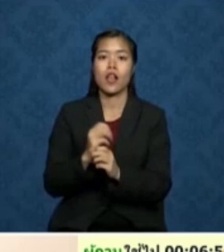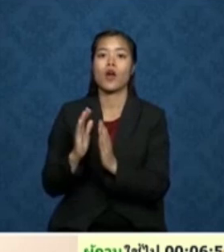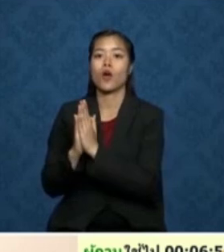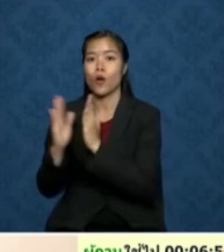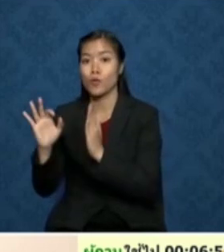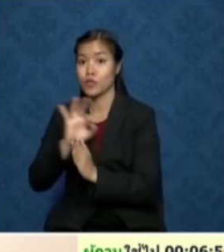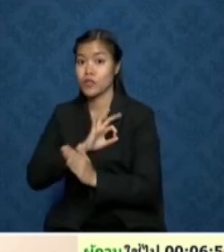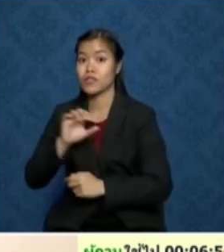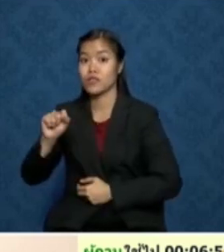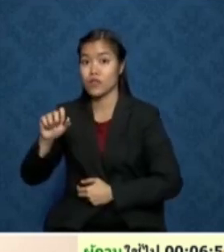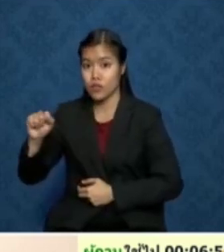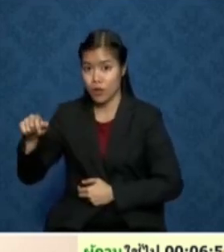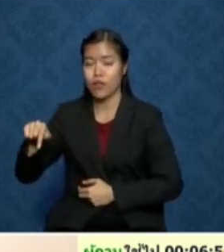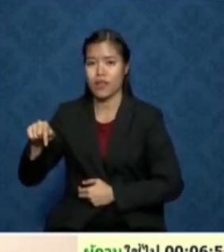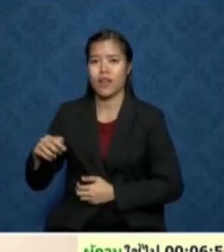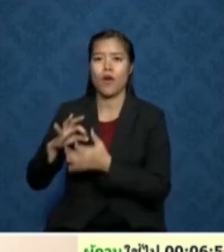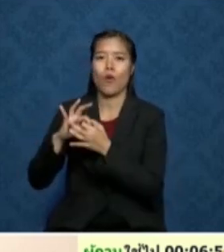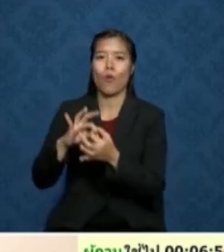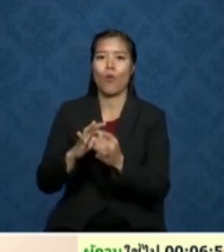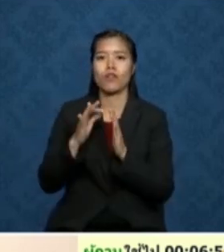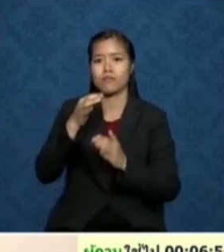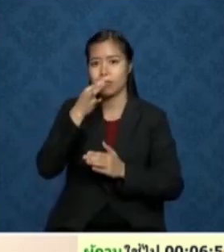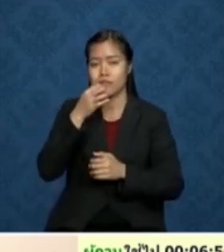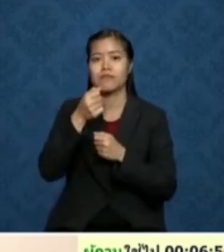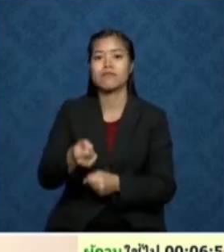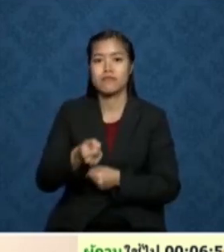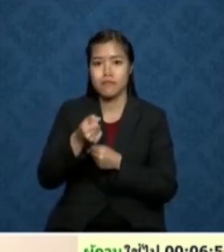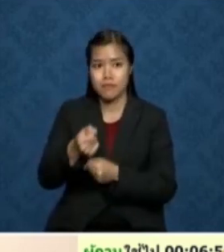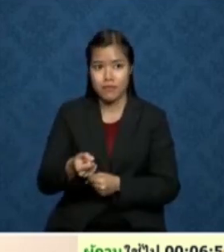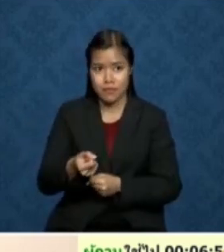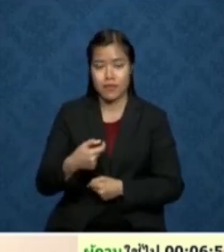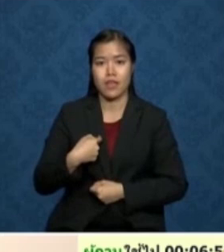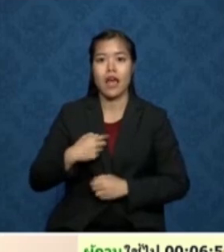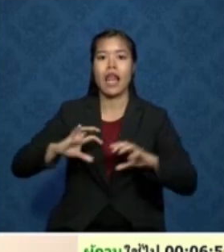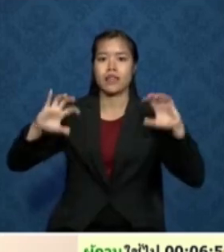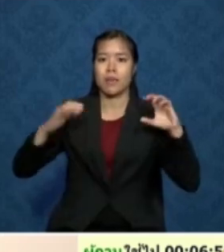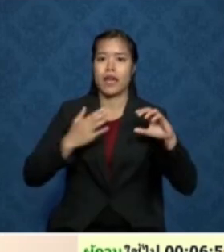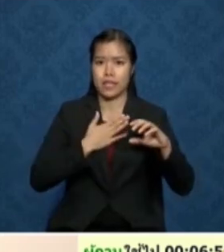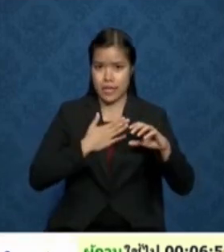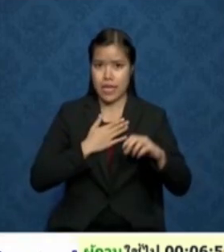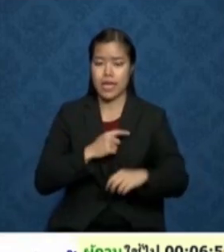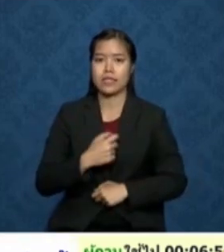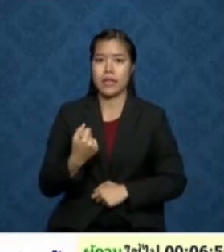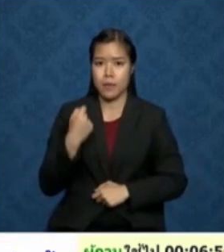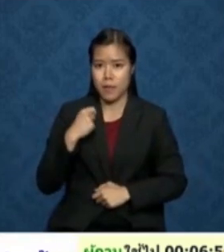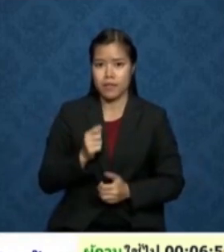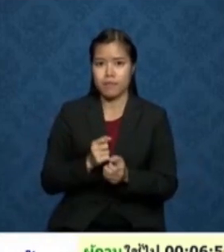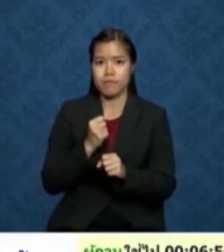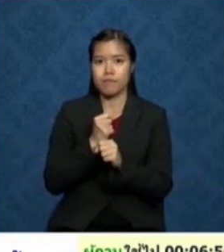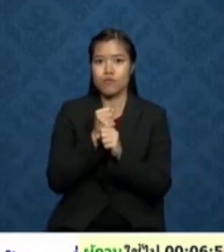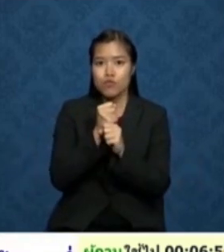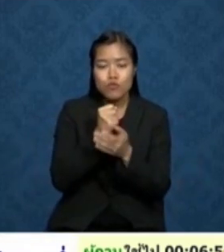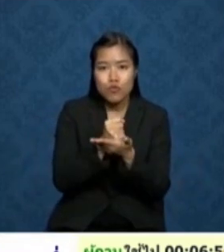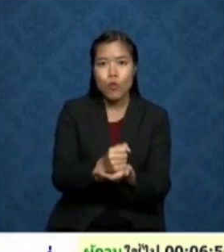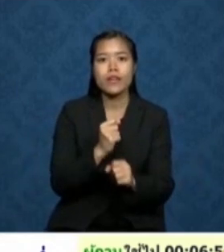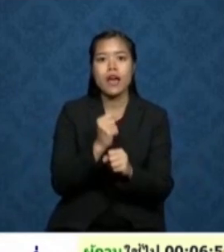เป็ห่งไยเกสักรรษบาทนี้ก็ให้คามมนใจท่านครัวเรื่นี้เป็นเรื่ที่เราติดตามใล้ชดและจะไม่ปล่อยใหมเป็ปน